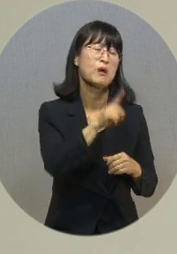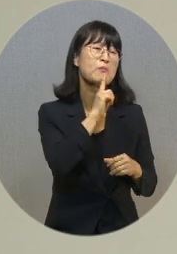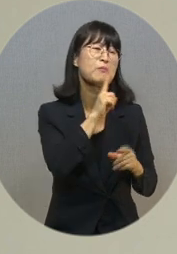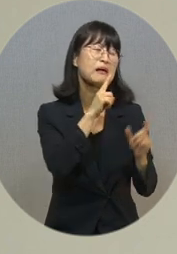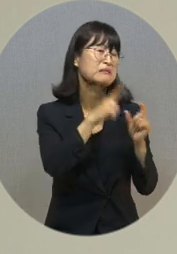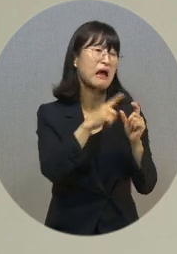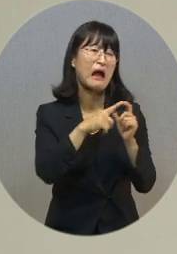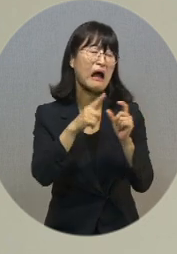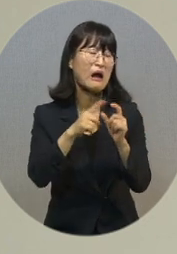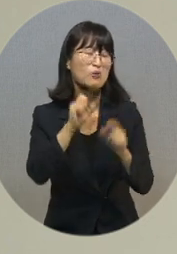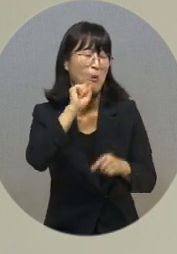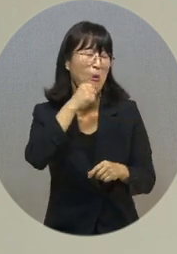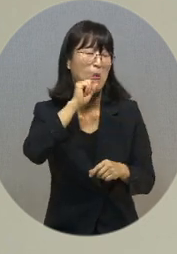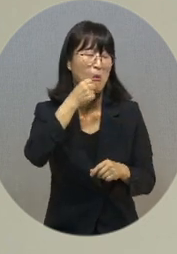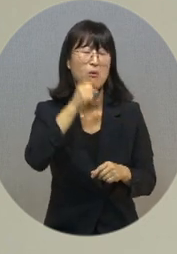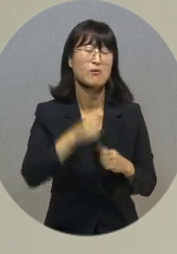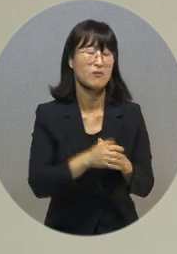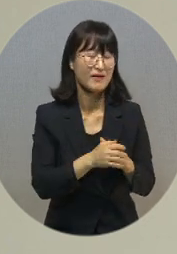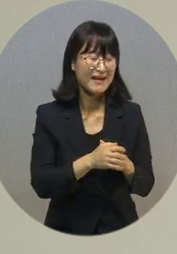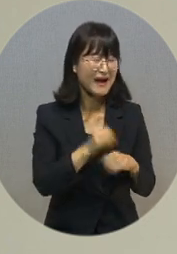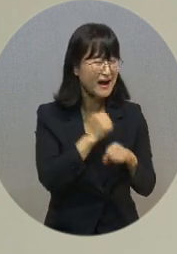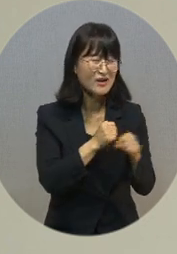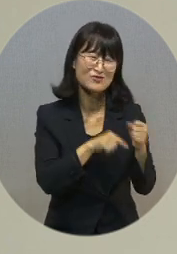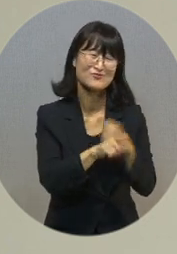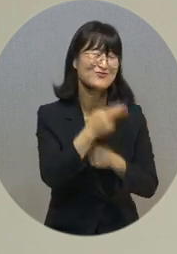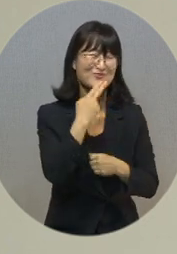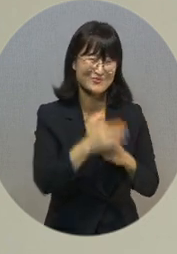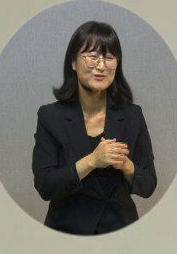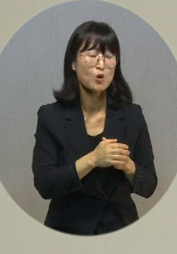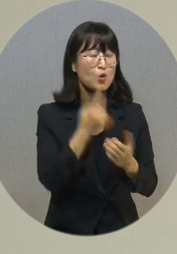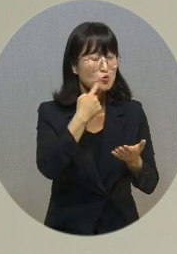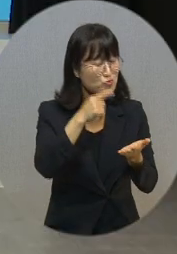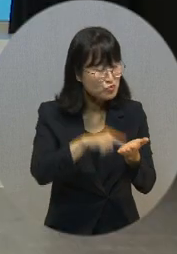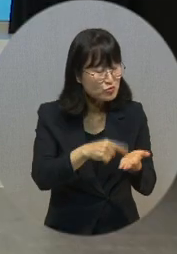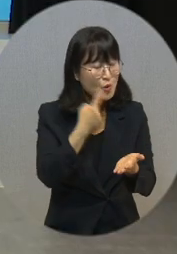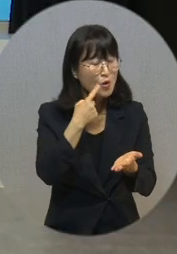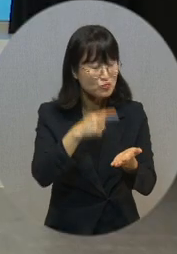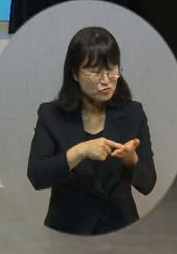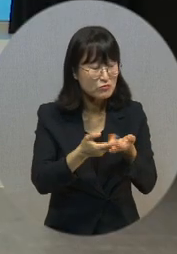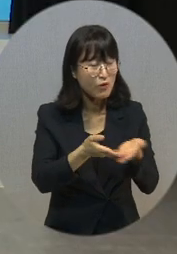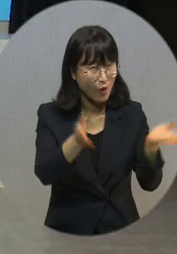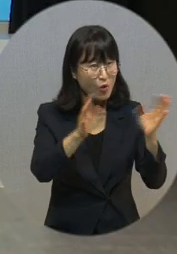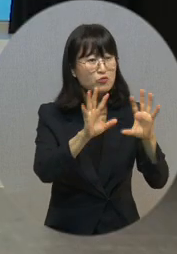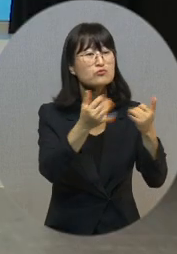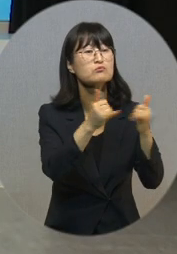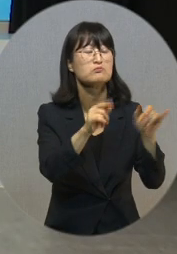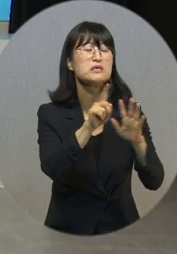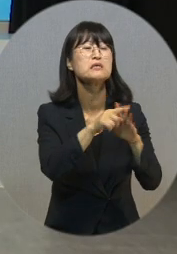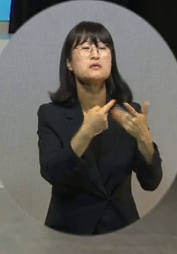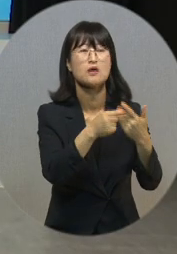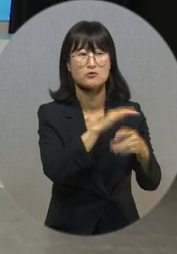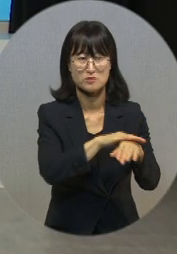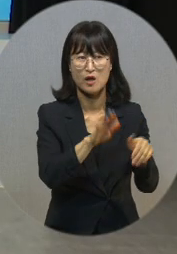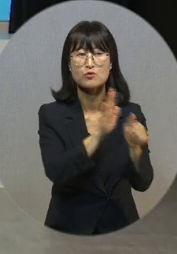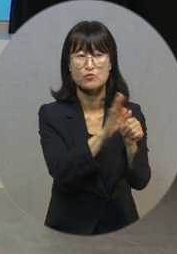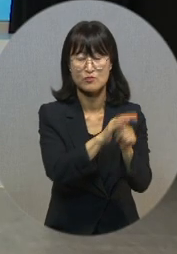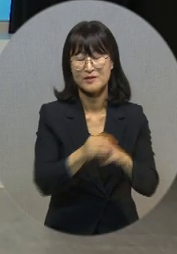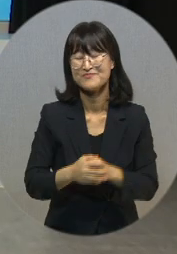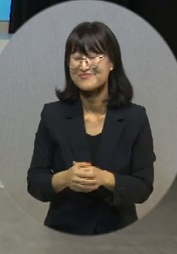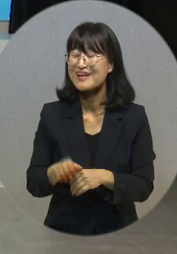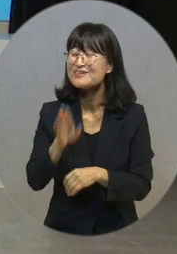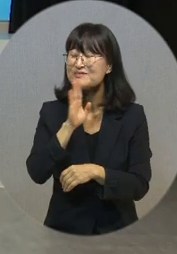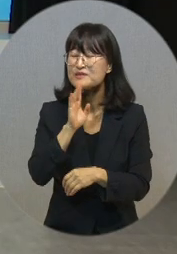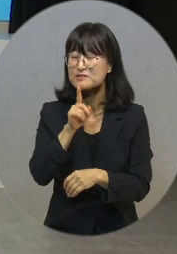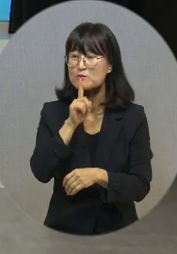그거 쉽게 풀이해줘가지고 국민들이 이해하면 그것보다 좋은 게 어디 있어요. 그래서 그렇게 이제 어떻게 보면은 뭐 보고서나